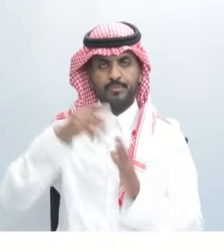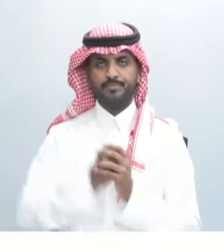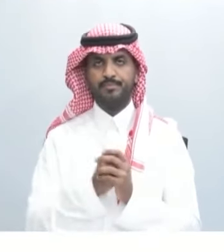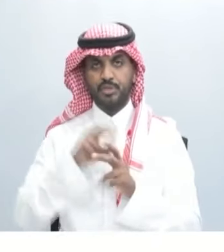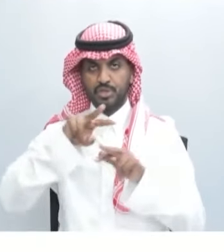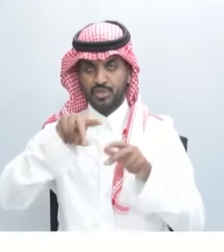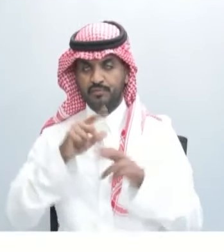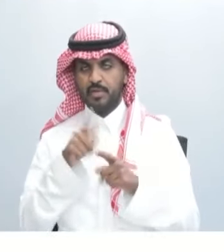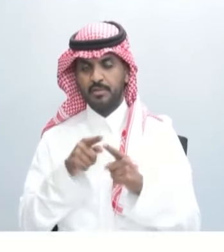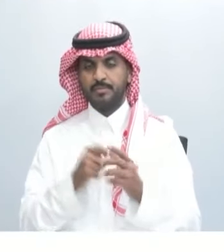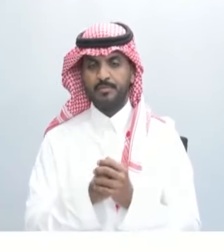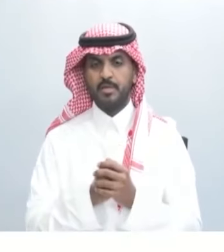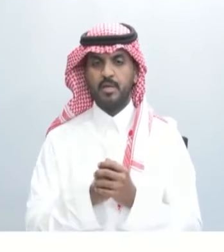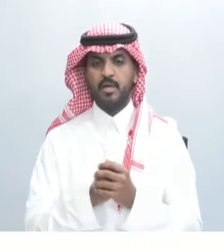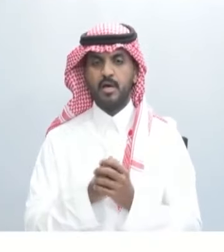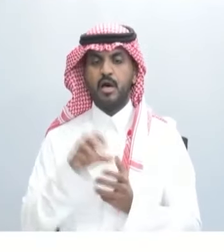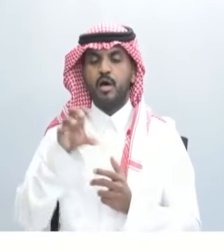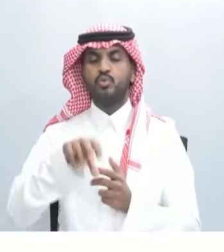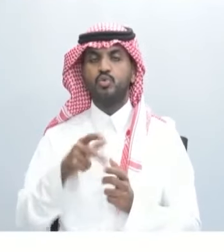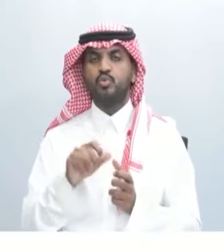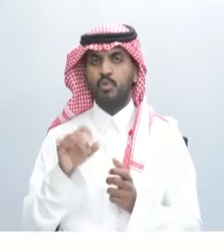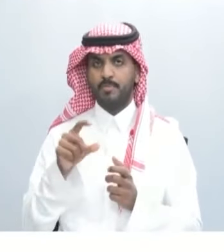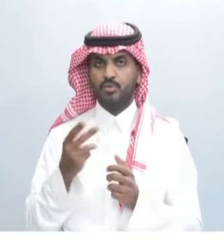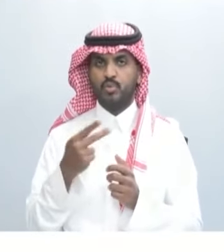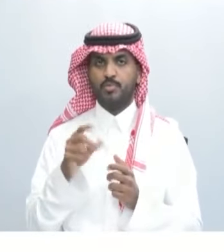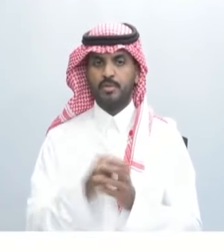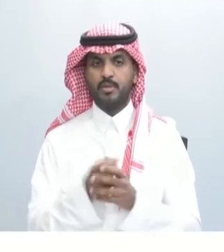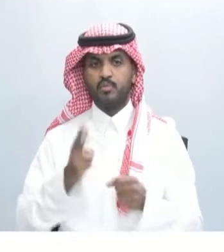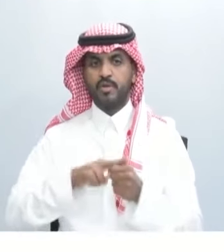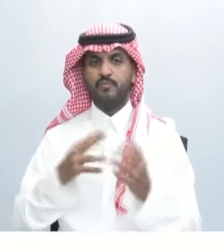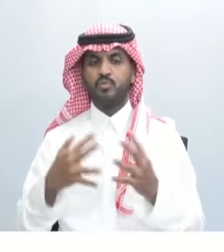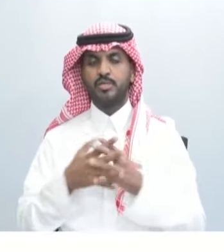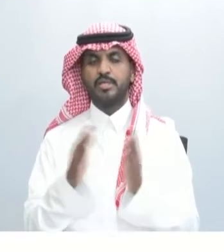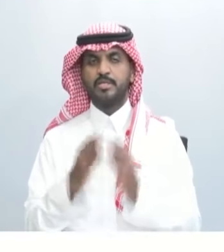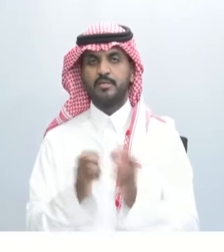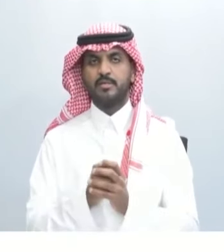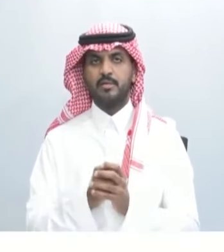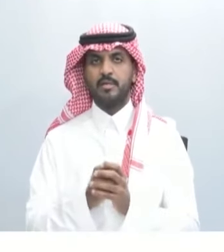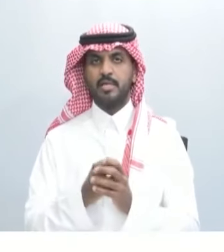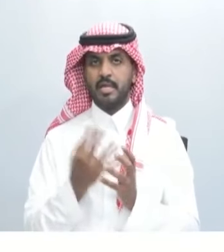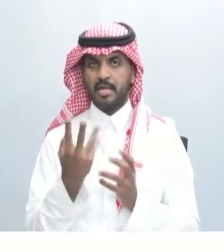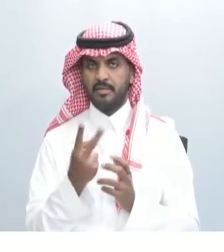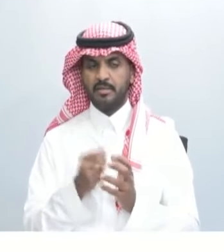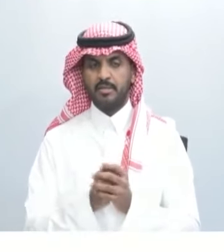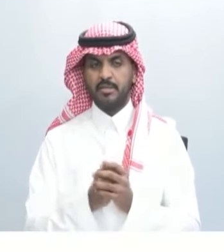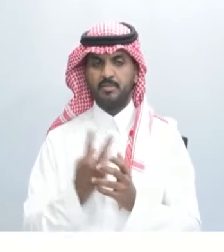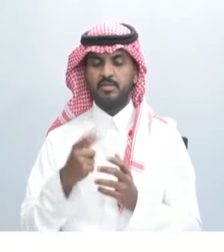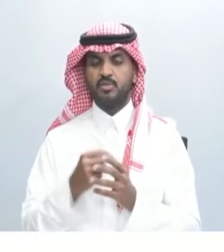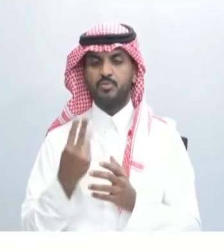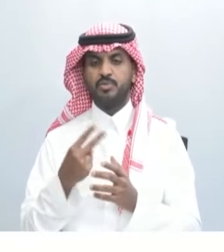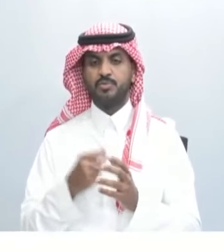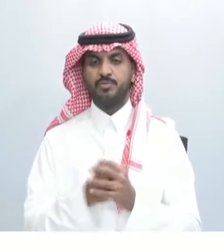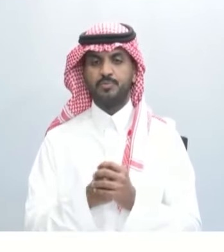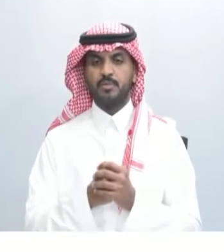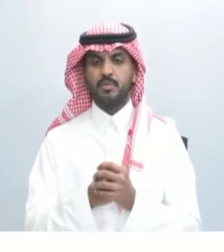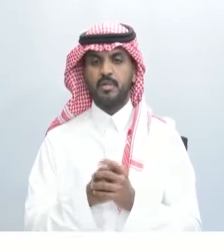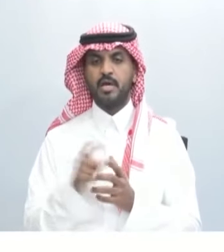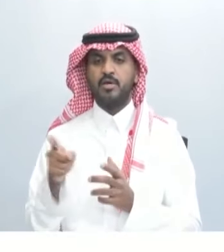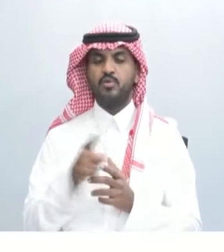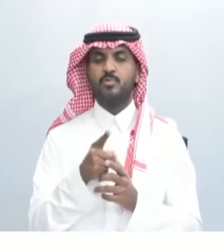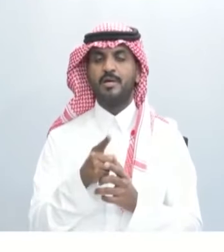اوجد كلا من محمد وعمر المضاعف المشترك الاصغر للعددين ثمانيه عشر و24